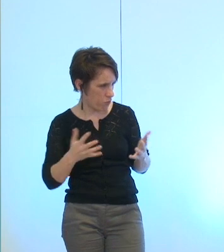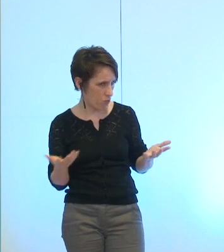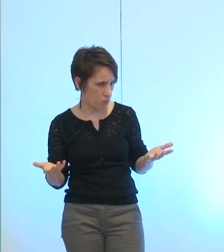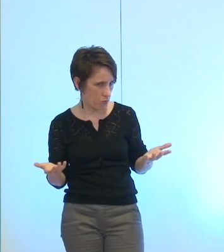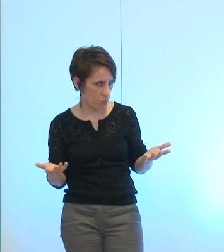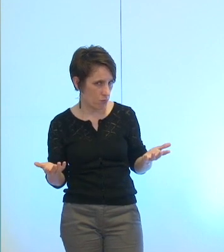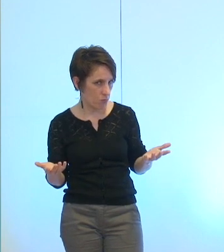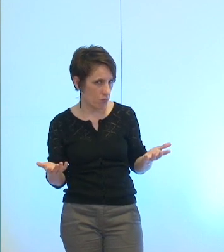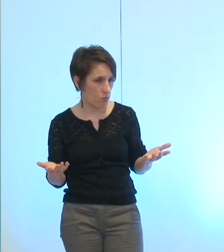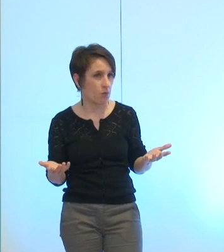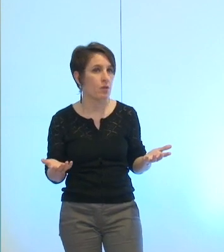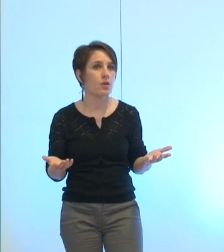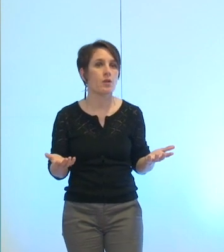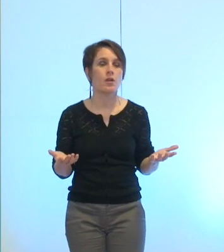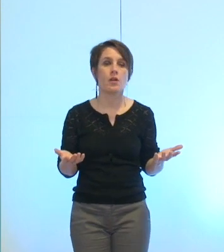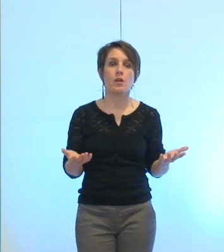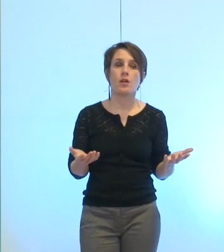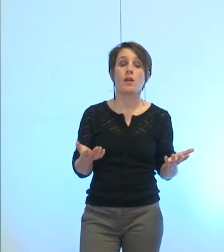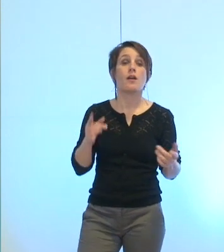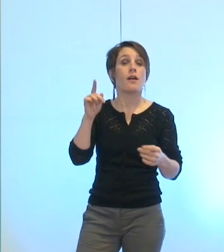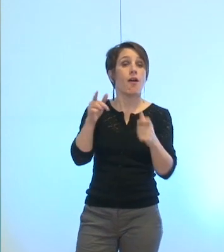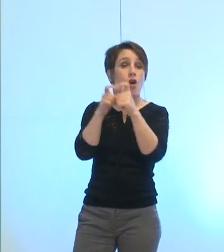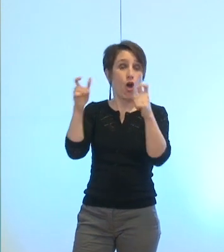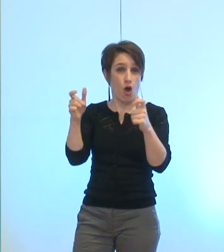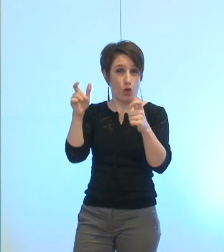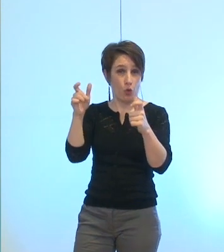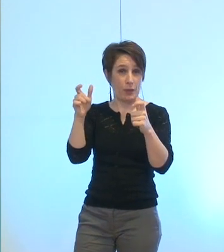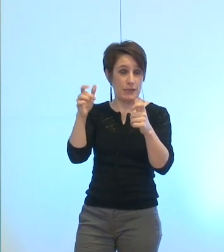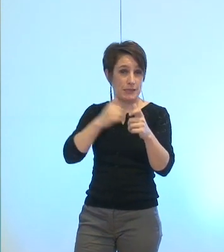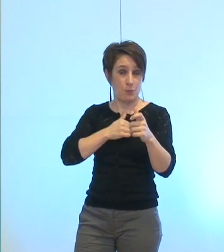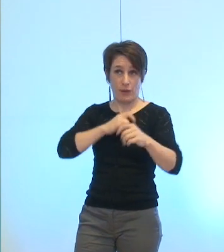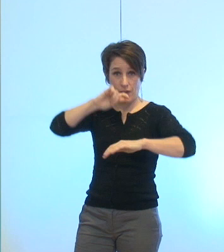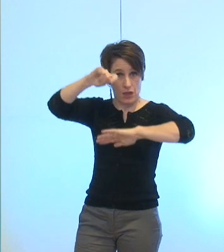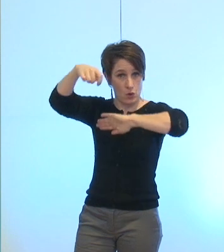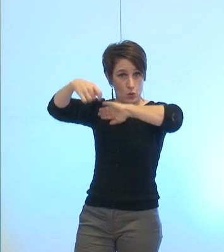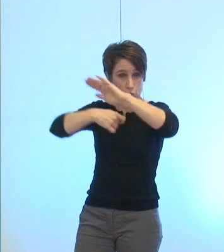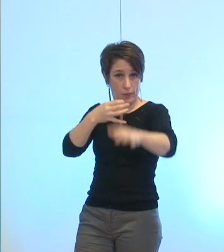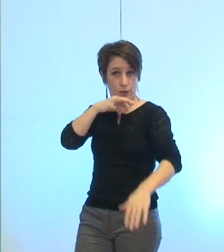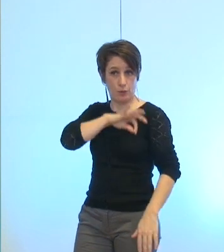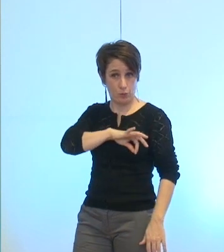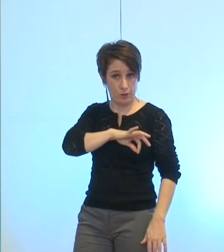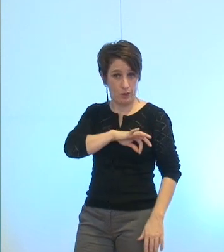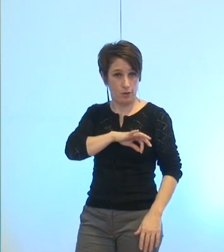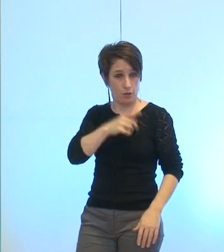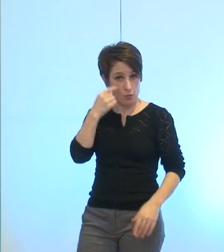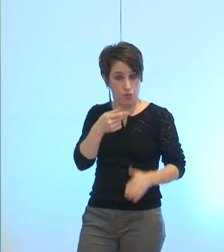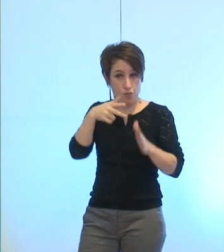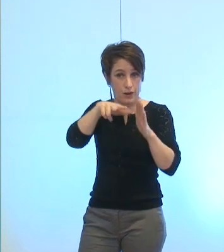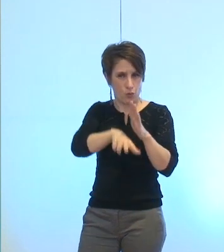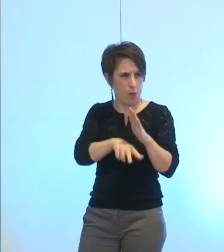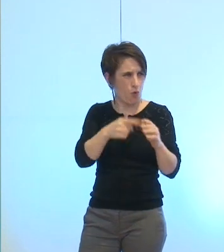lequel le montant de la redevance versée pour les 3 mois qui est de 40 et quelques 1000 €os